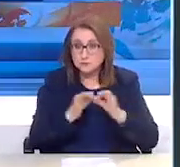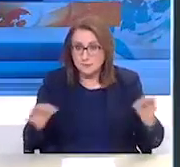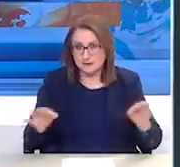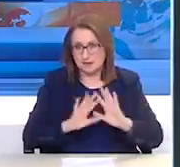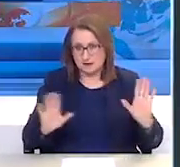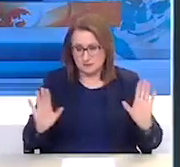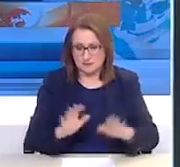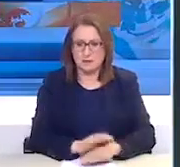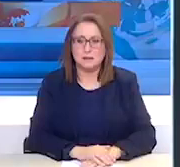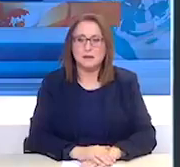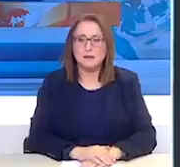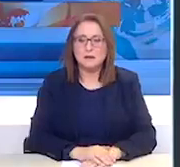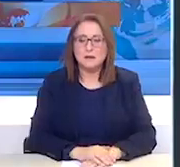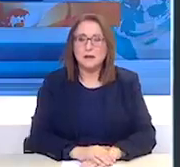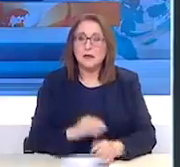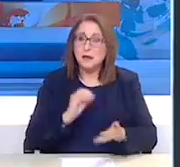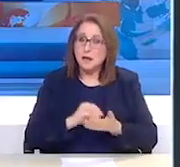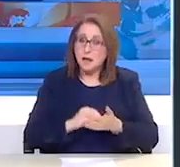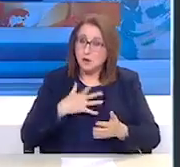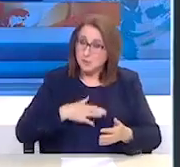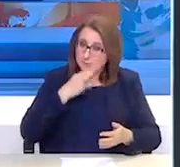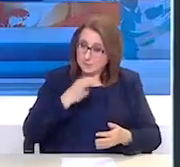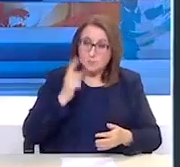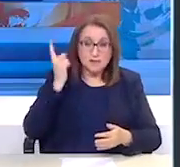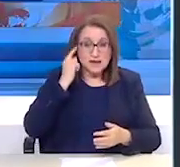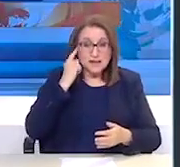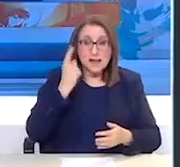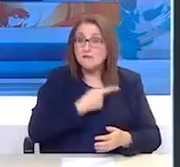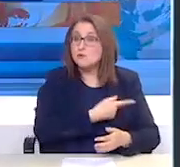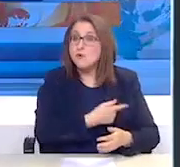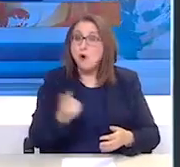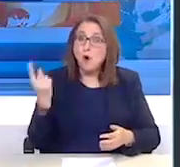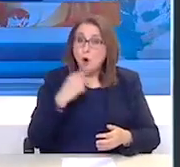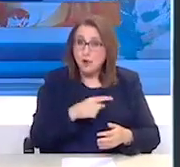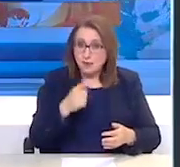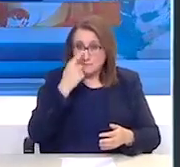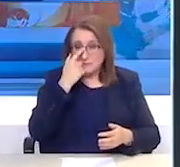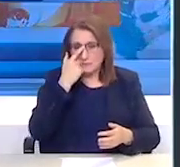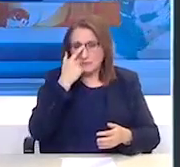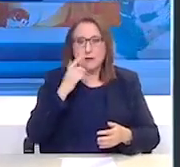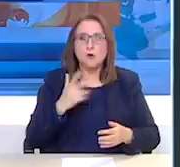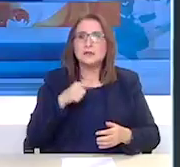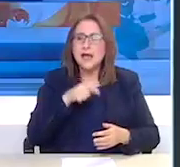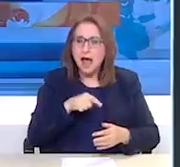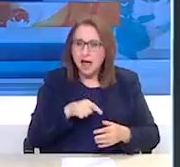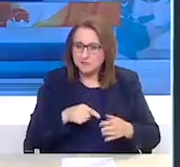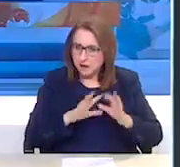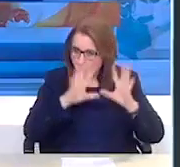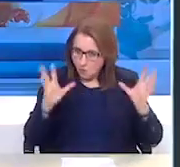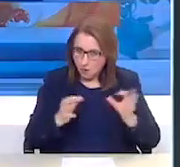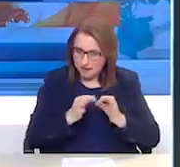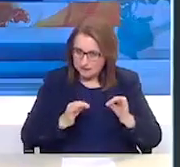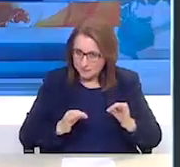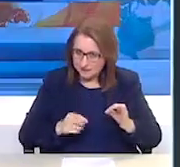μέχρι σήμερα περιορισμούς, πρέπει να διευκρινίσουμε και να γίνει σαφές ότι αυτοί δεν αφορούν συμπολίτες μας